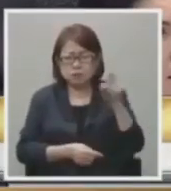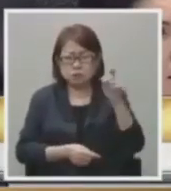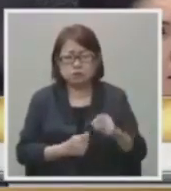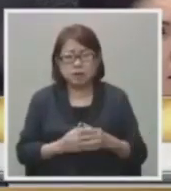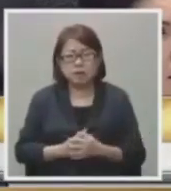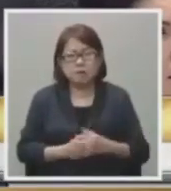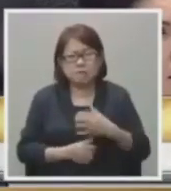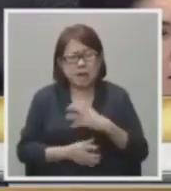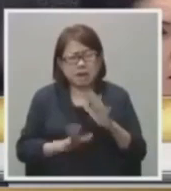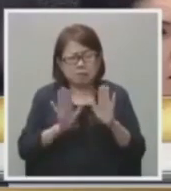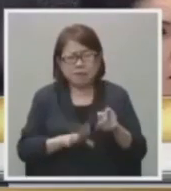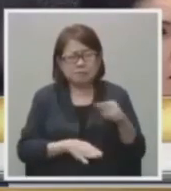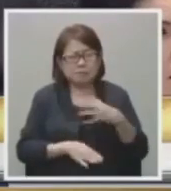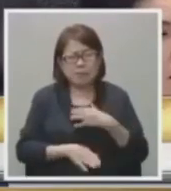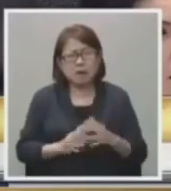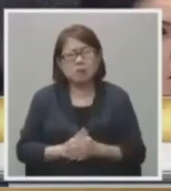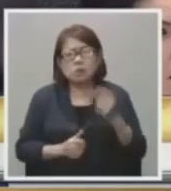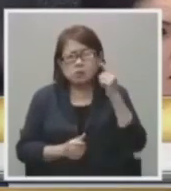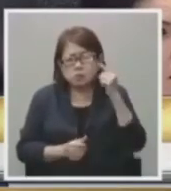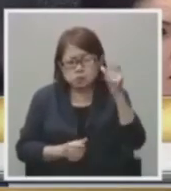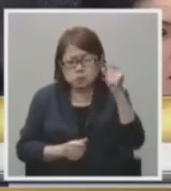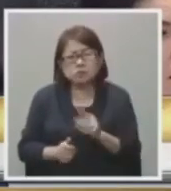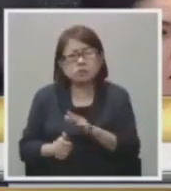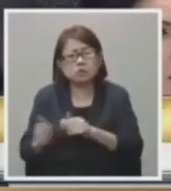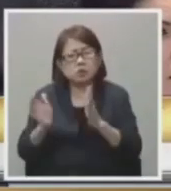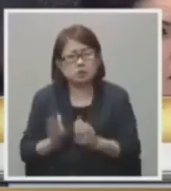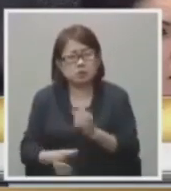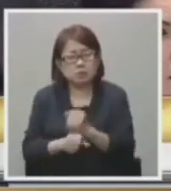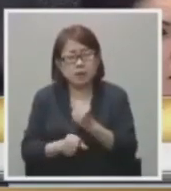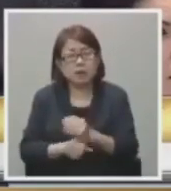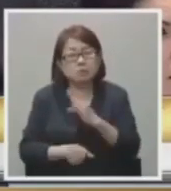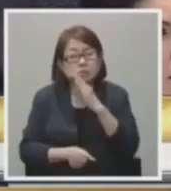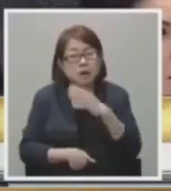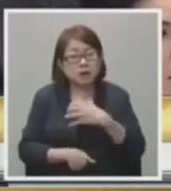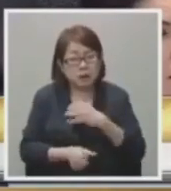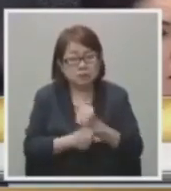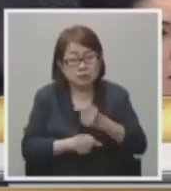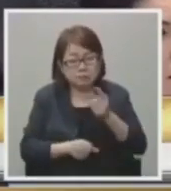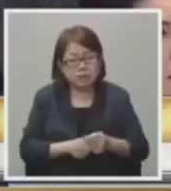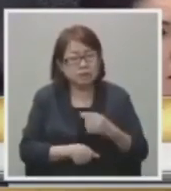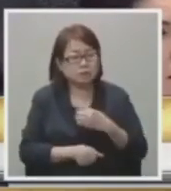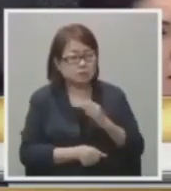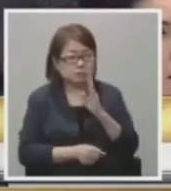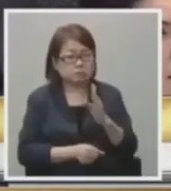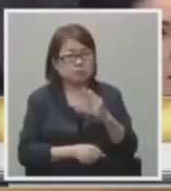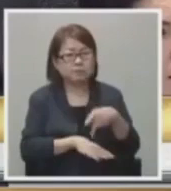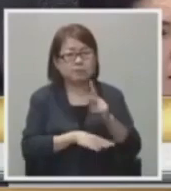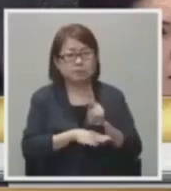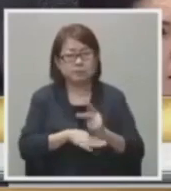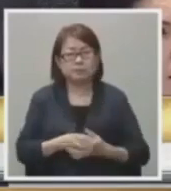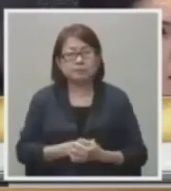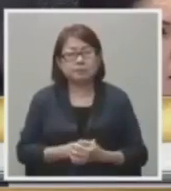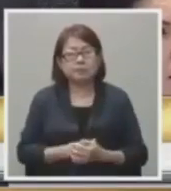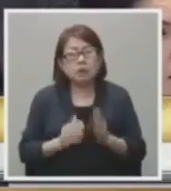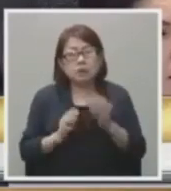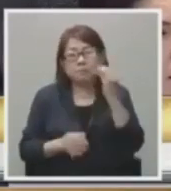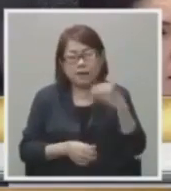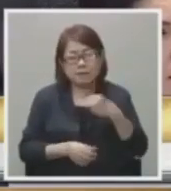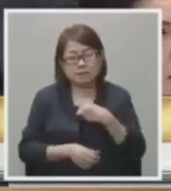างนั้นเห็นใจคนทำงานถ้าจะเอาจริงล่ะครับผมเรียนท่านประธานนะคนในหมู่บ้